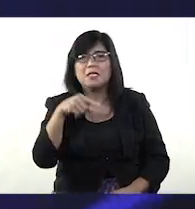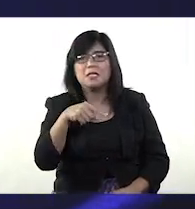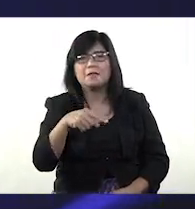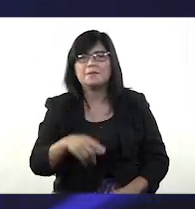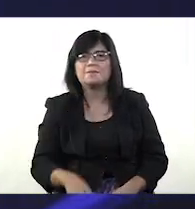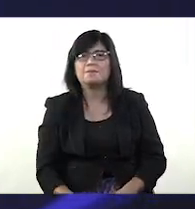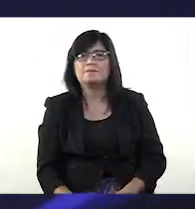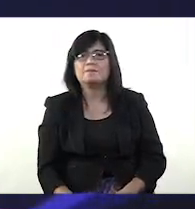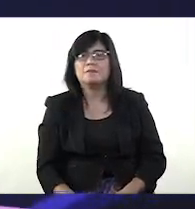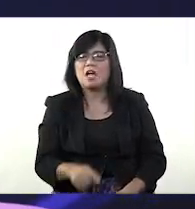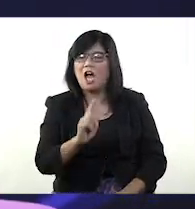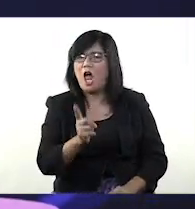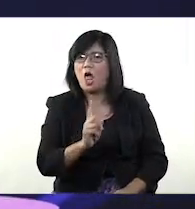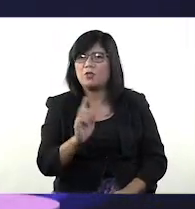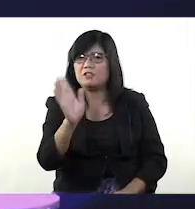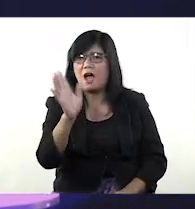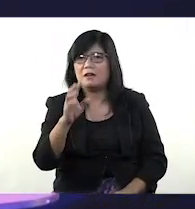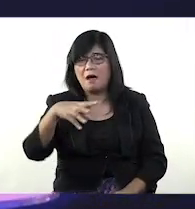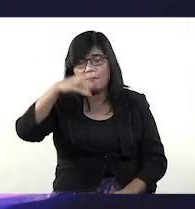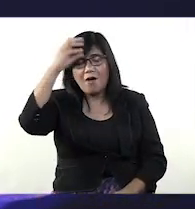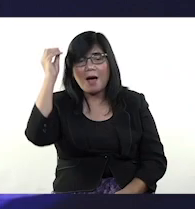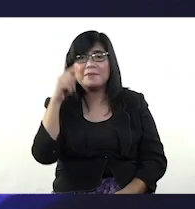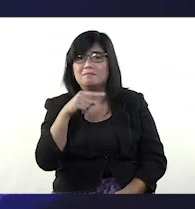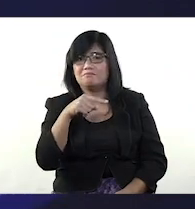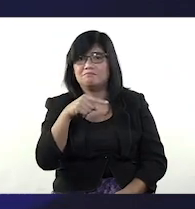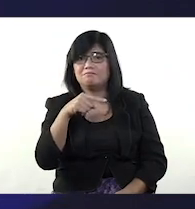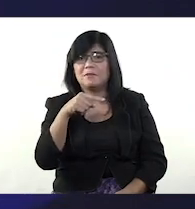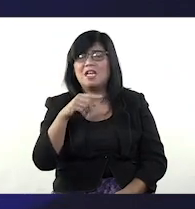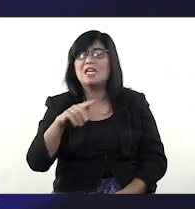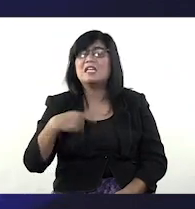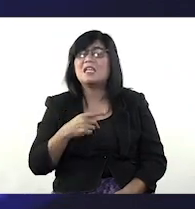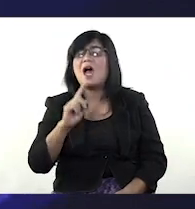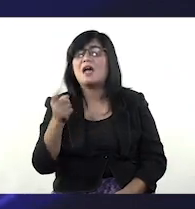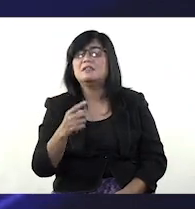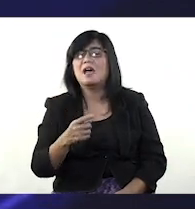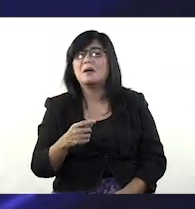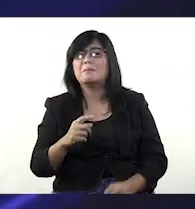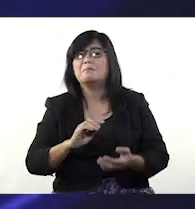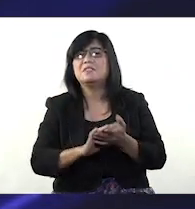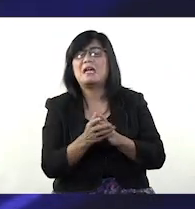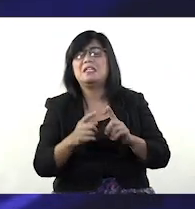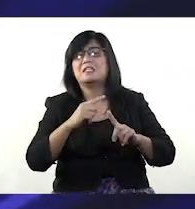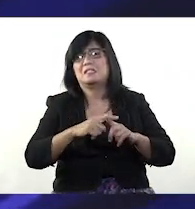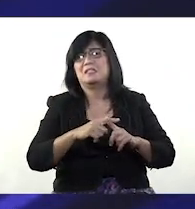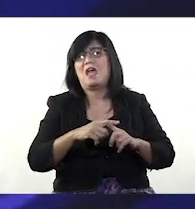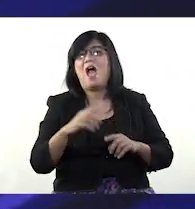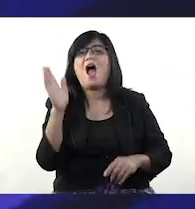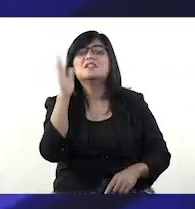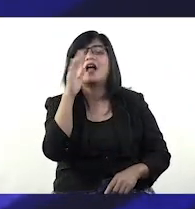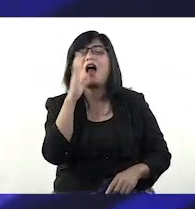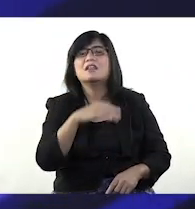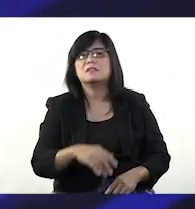Hai tanpa pemahaman ini Hai kitanya jadi Kristen yang asal hidup nuvision ur